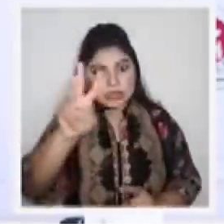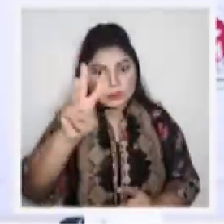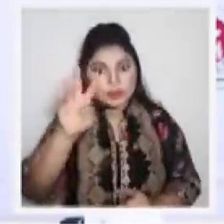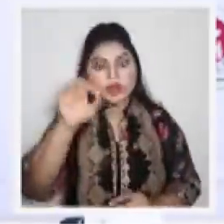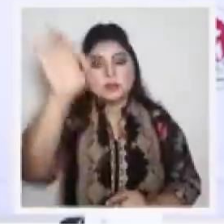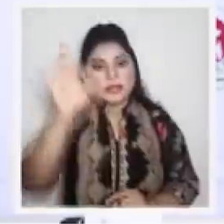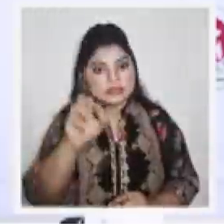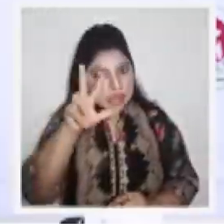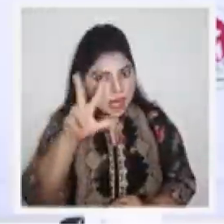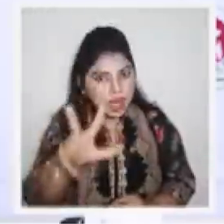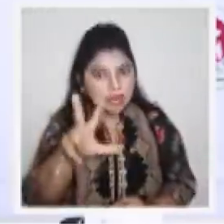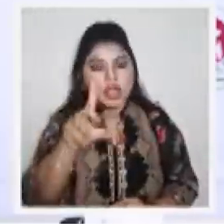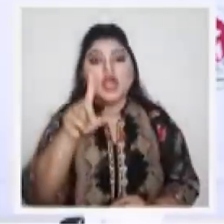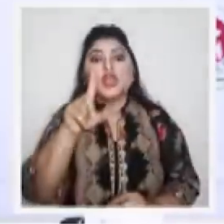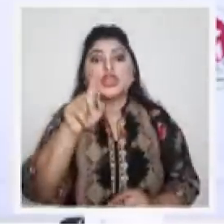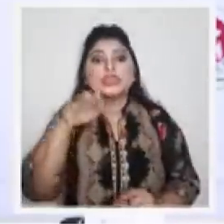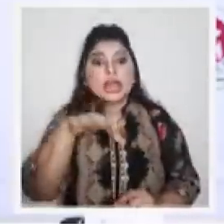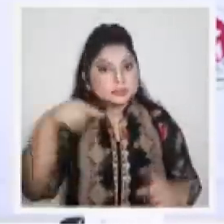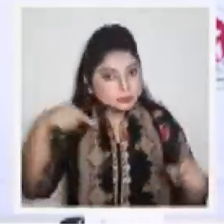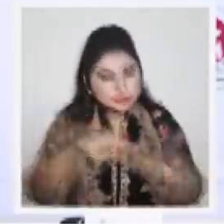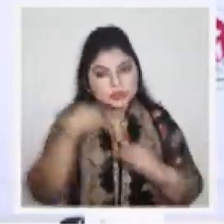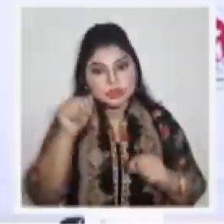এরপরে ময়মনসিংহ ডিভিশন। ময়মনসিংহ ডিভিশনে অ্যাটাক রেট